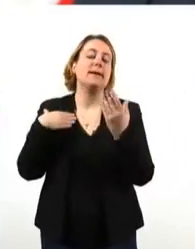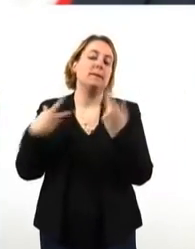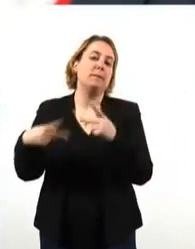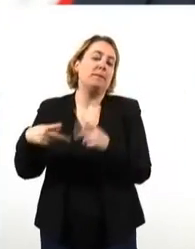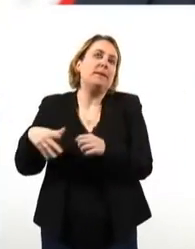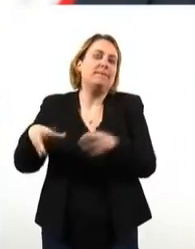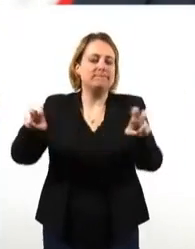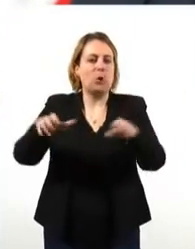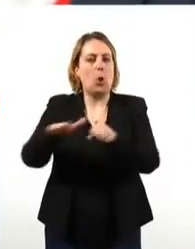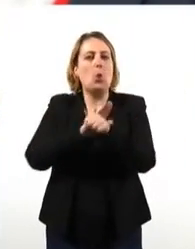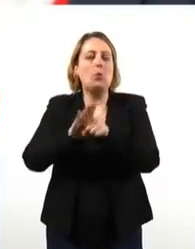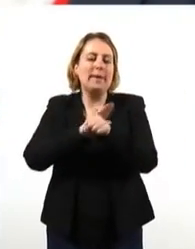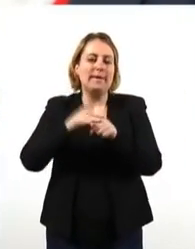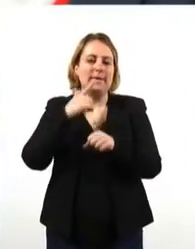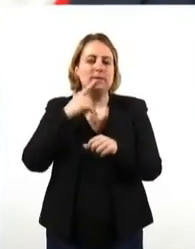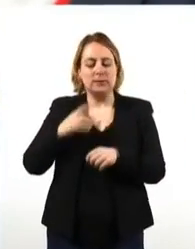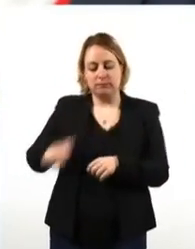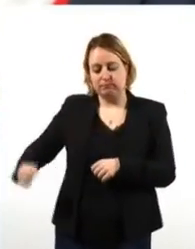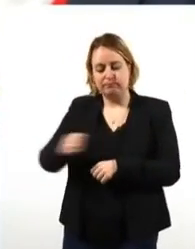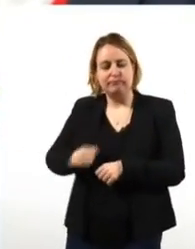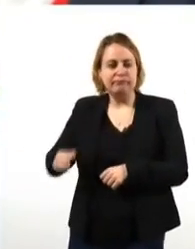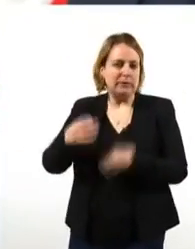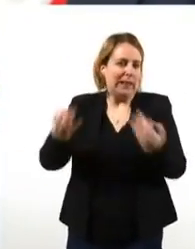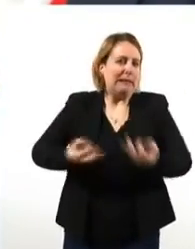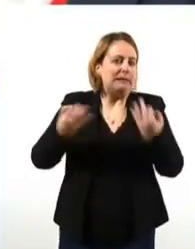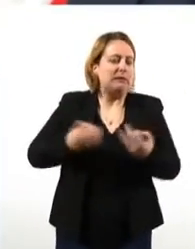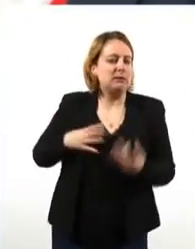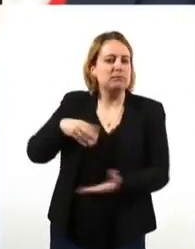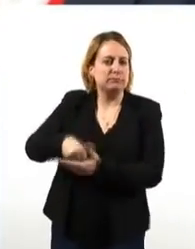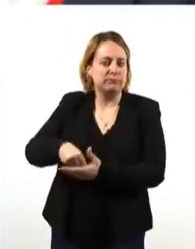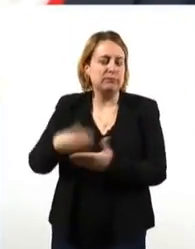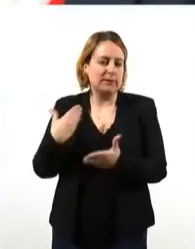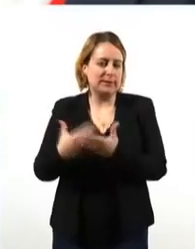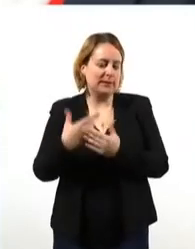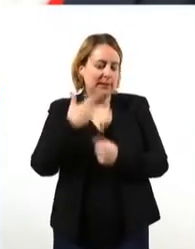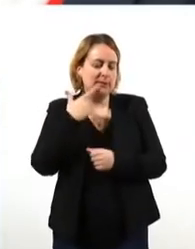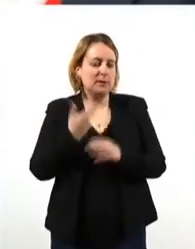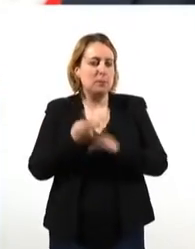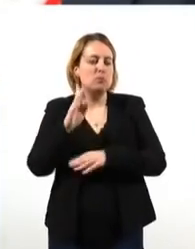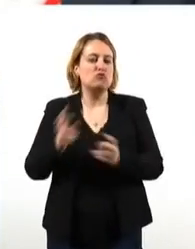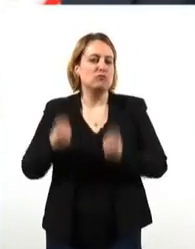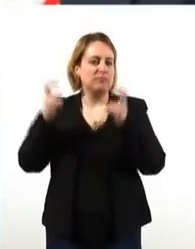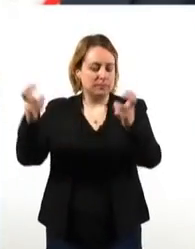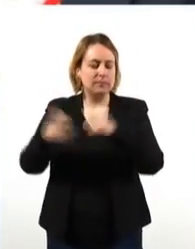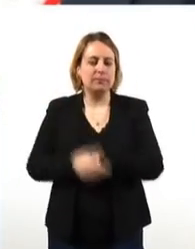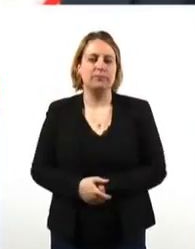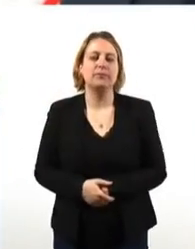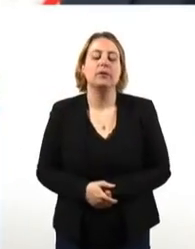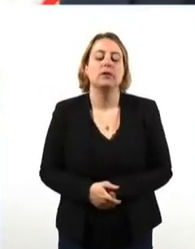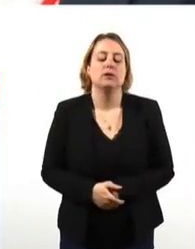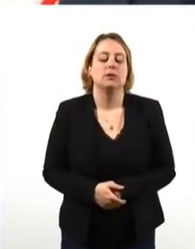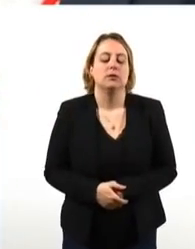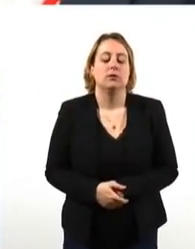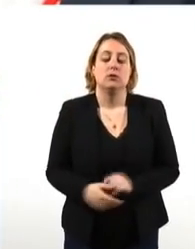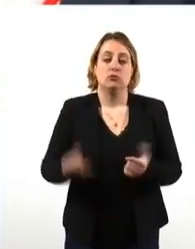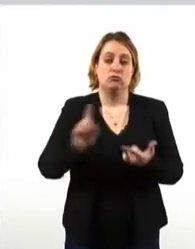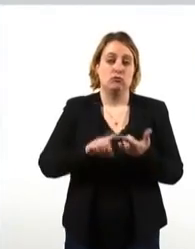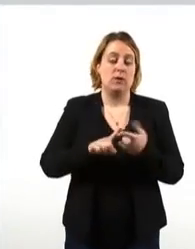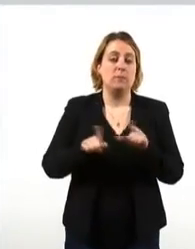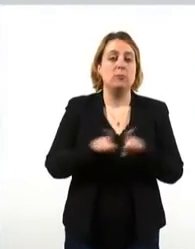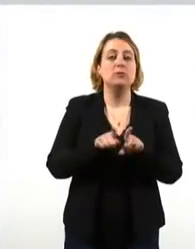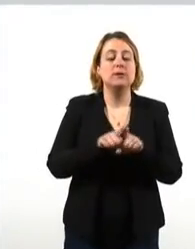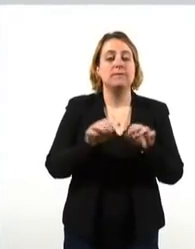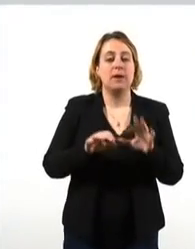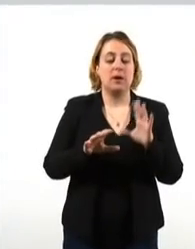complet sur la boîte de vitesse classique. Bon, c'est des petites choses, mais toute une série de choses qui ont été faites de cette nature. On a aussi étendu la possibilité de passer les codes dans